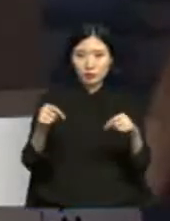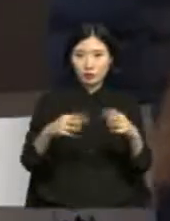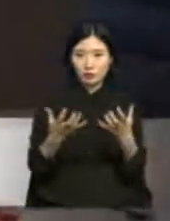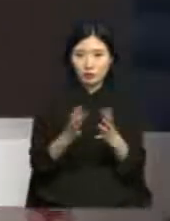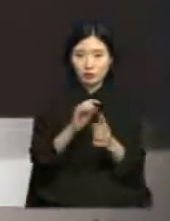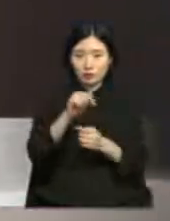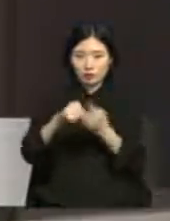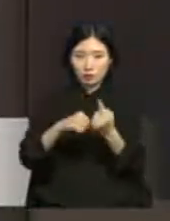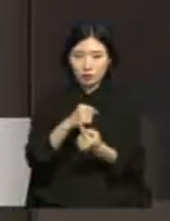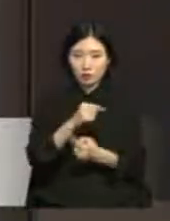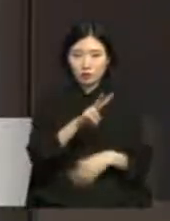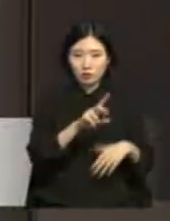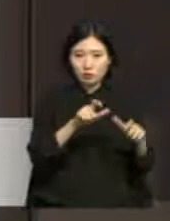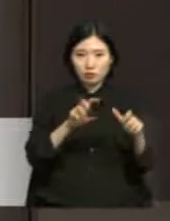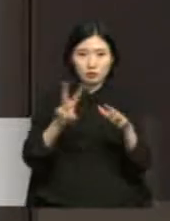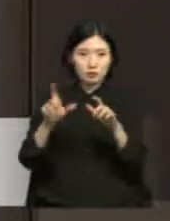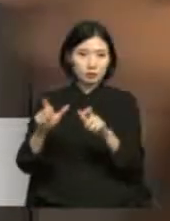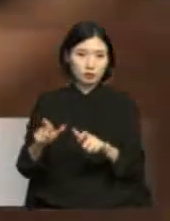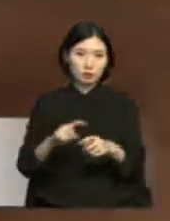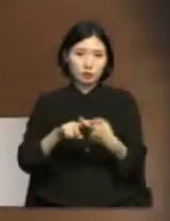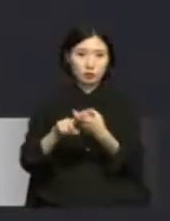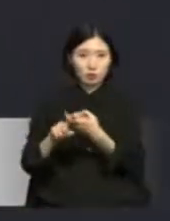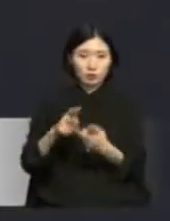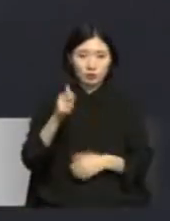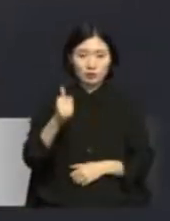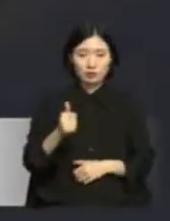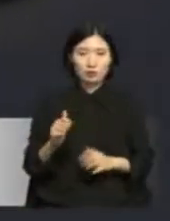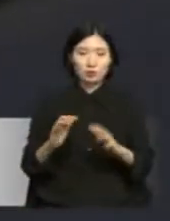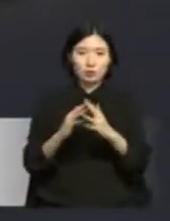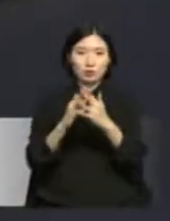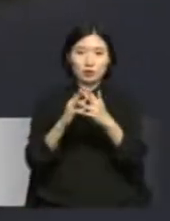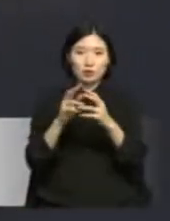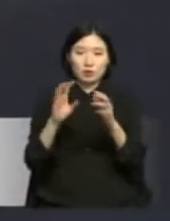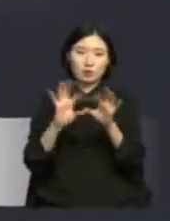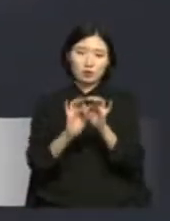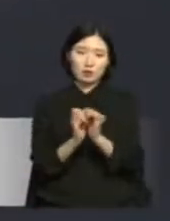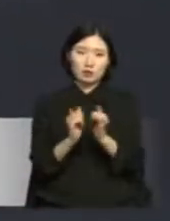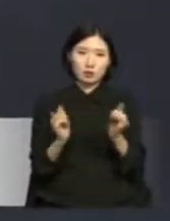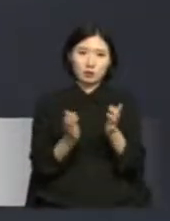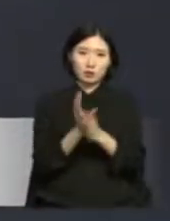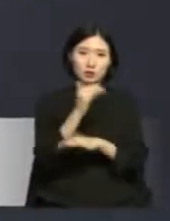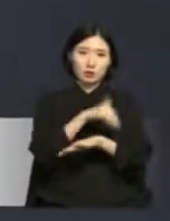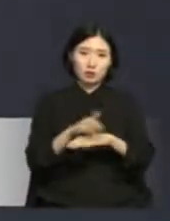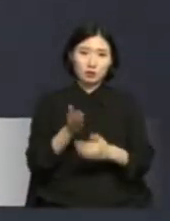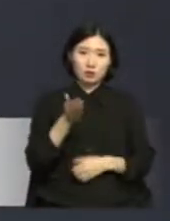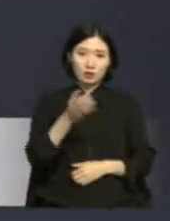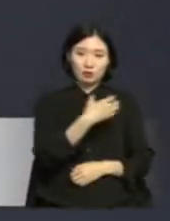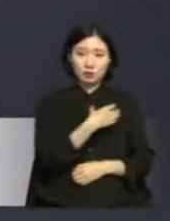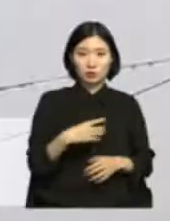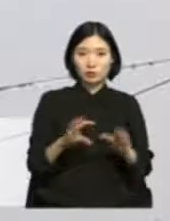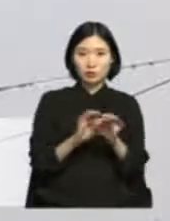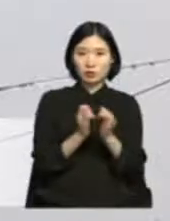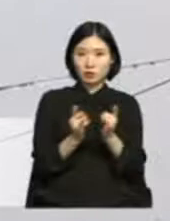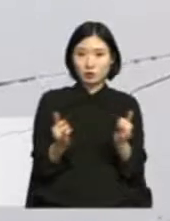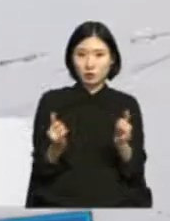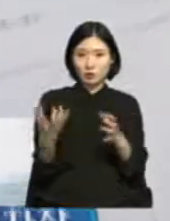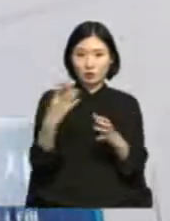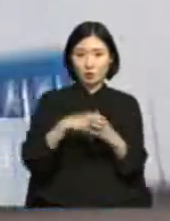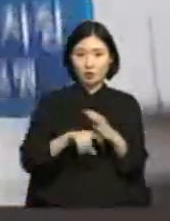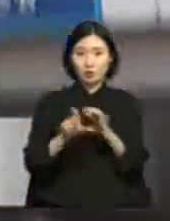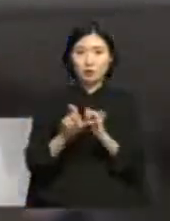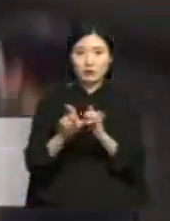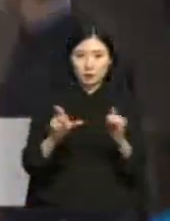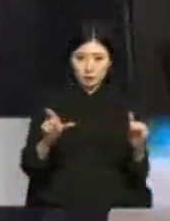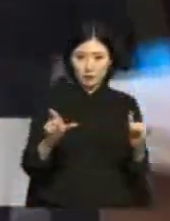협의체는 북아현 2구역 꽈 3구역 조합장과 시공사 관계자 도시계획과 와 구청 관계자를 포함해 15명으로